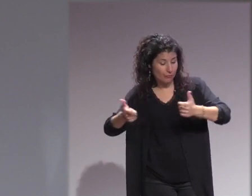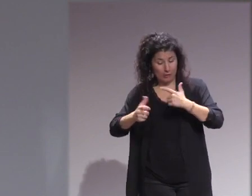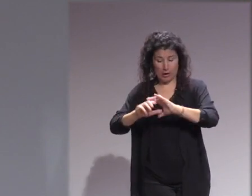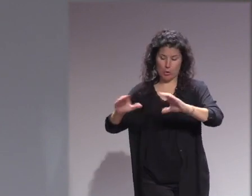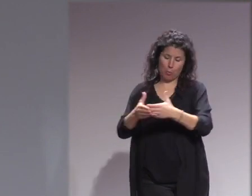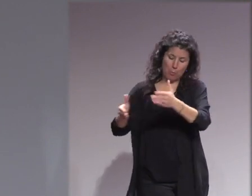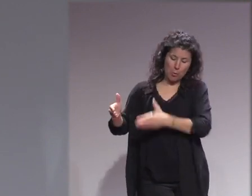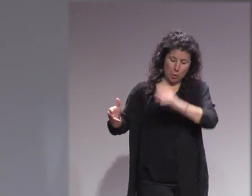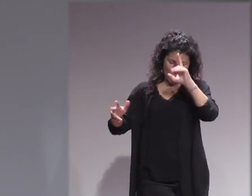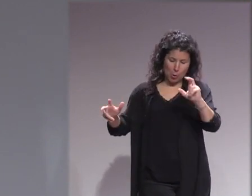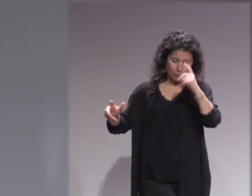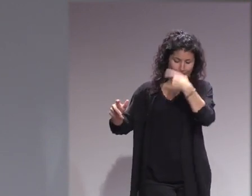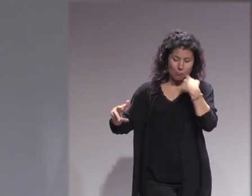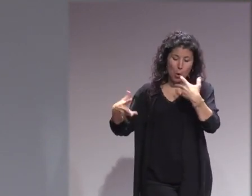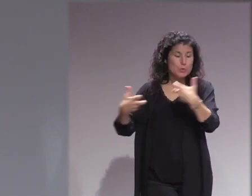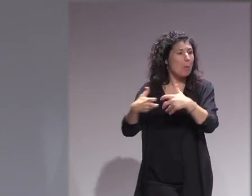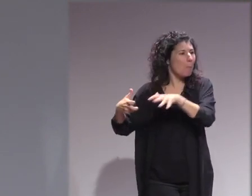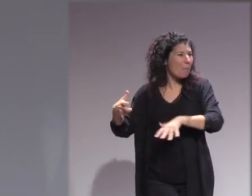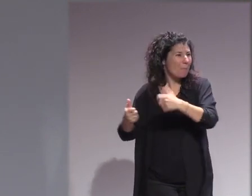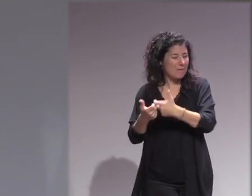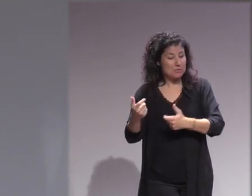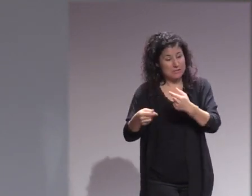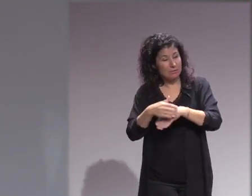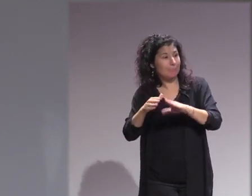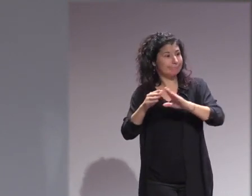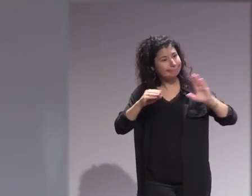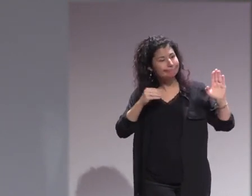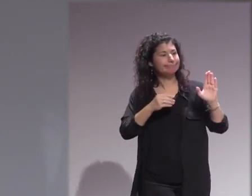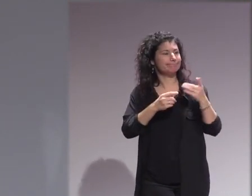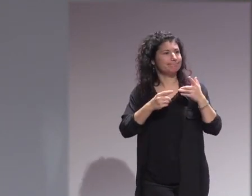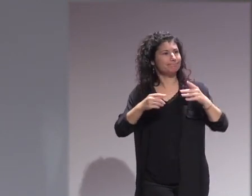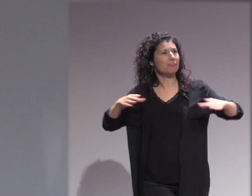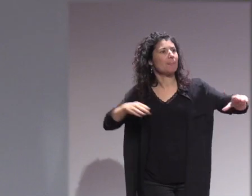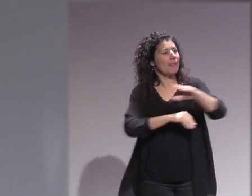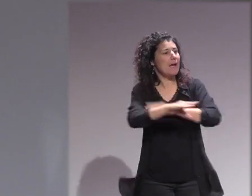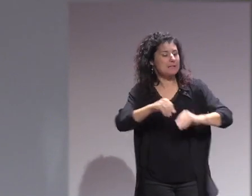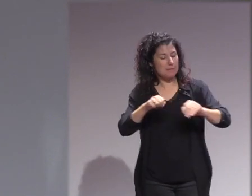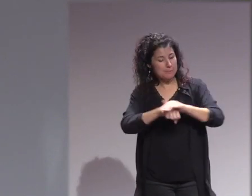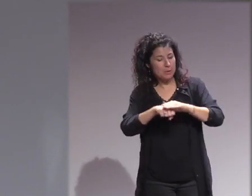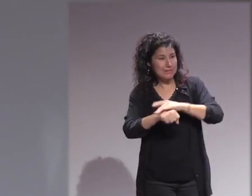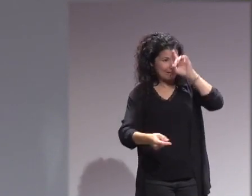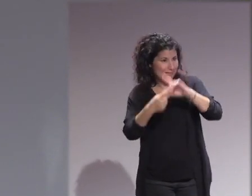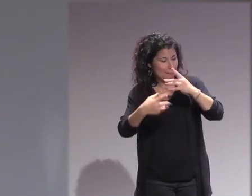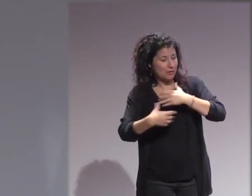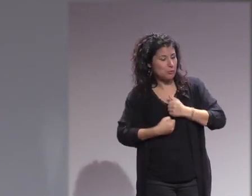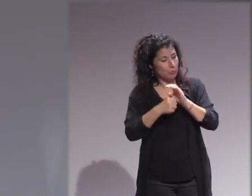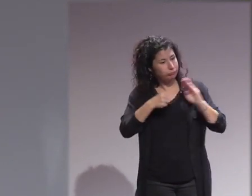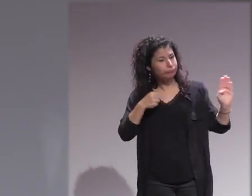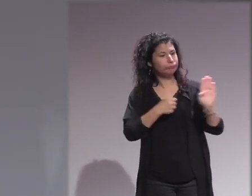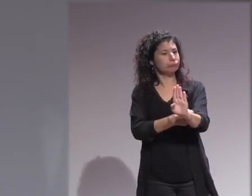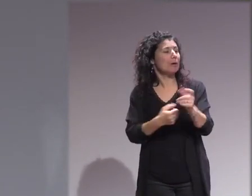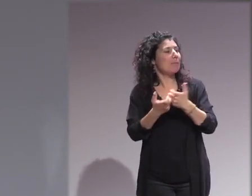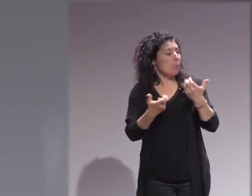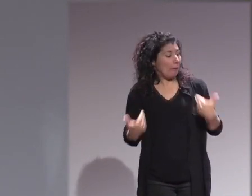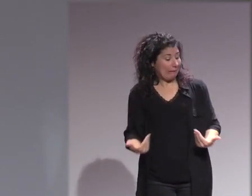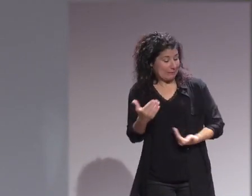qui ont investi l'espace politique de l'adoption, qui font effectivement partie de, quand il y a des événements comme aujourd'hui, là, le séminaire de l'Agence française de